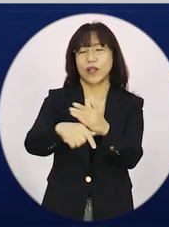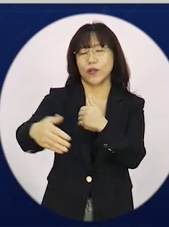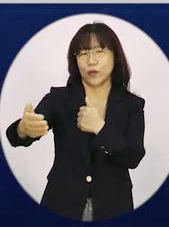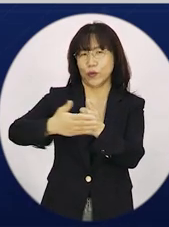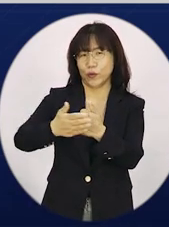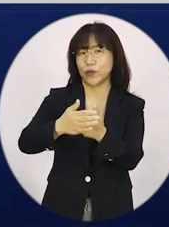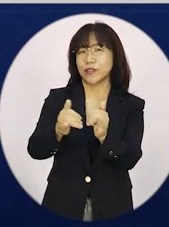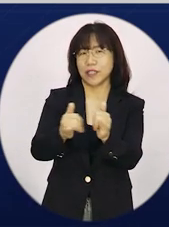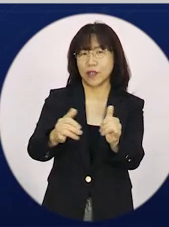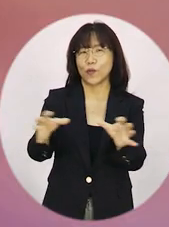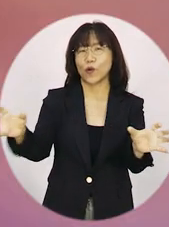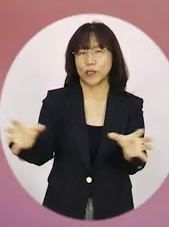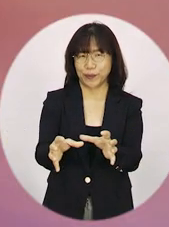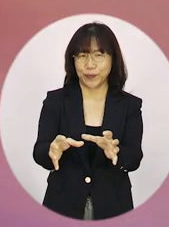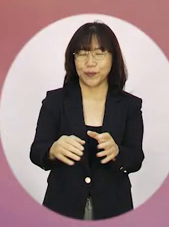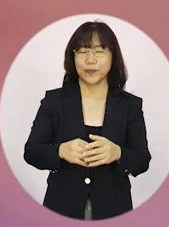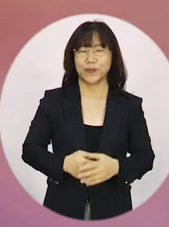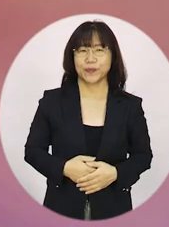모집합니다